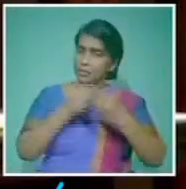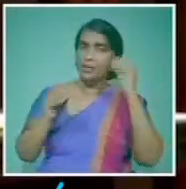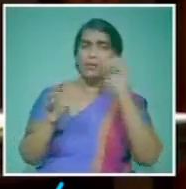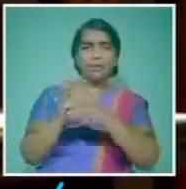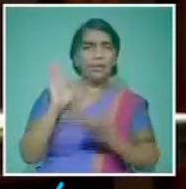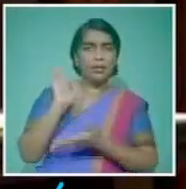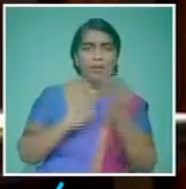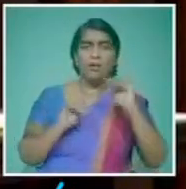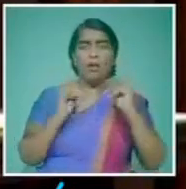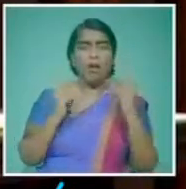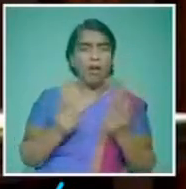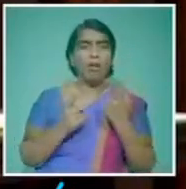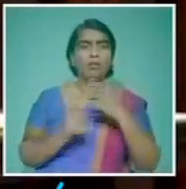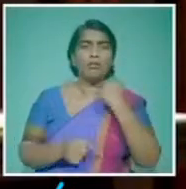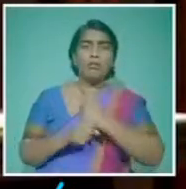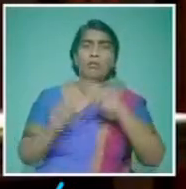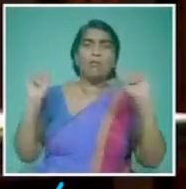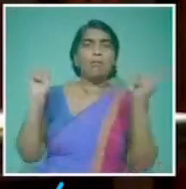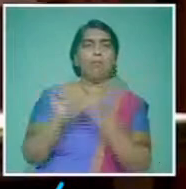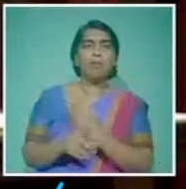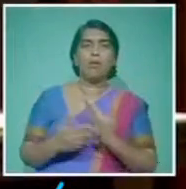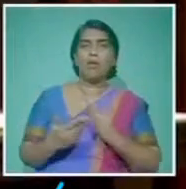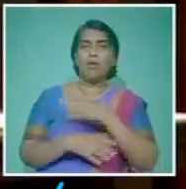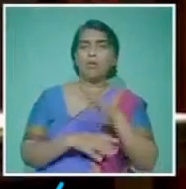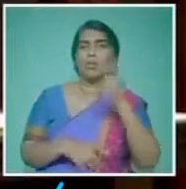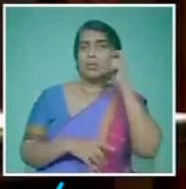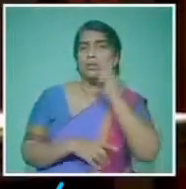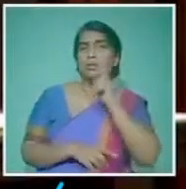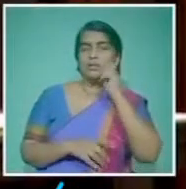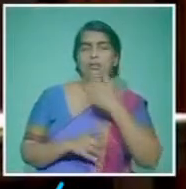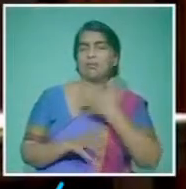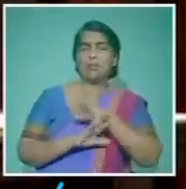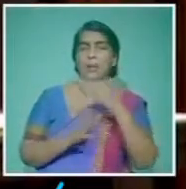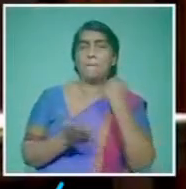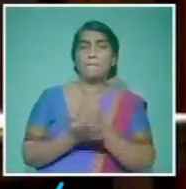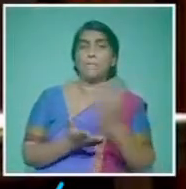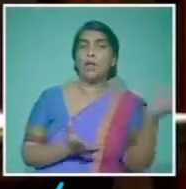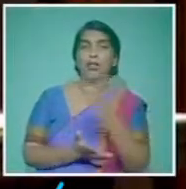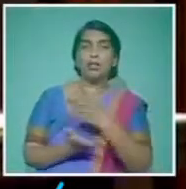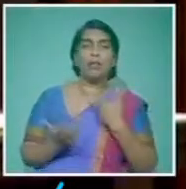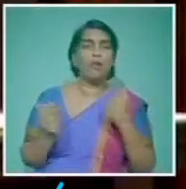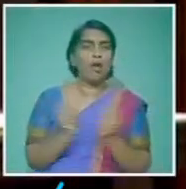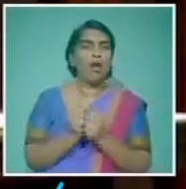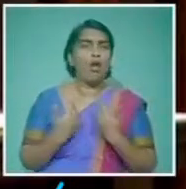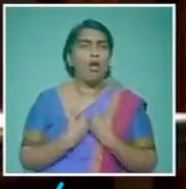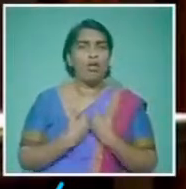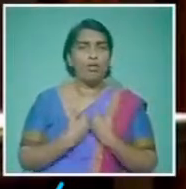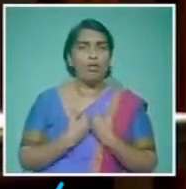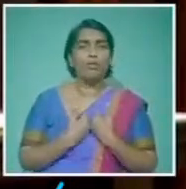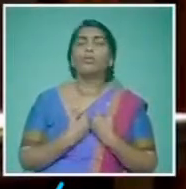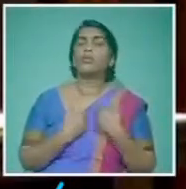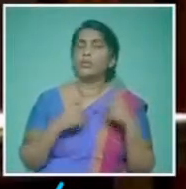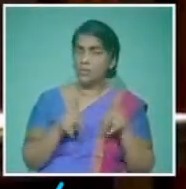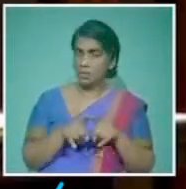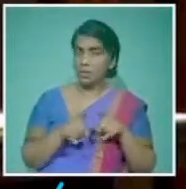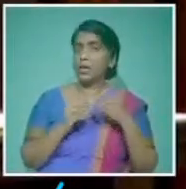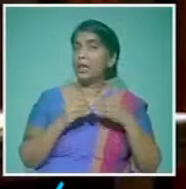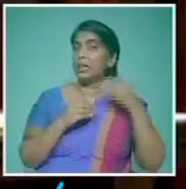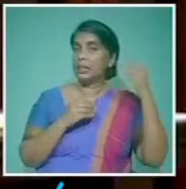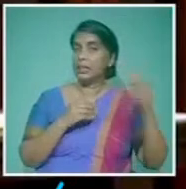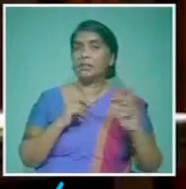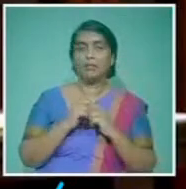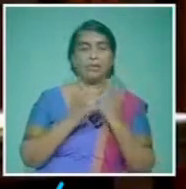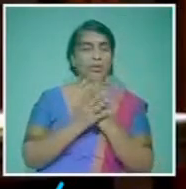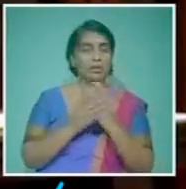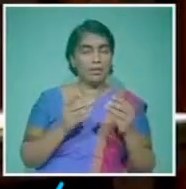යයි හදිස්සියරි මේ ආණ්ඩුව වෙනස් වෙයි අපි ඔක්කොම ත්‍රස්තවාදීන් මේක ඔක්කොම බෑන් කරන්න කියලා කරොත් මොකද ඒ ආයෝජනයට වෙන්නේ ඒක නිසා මේ දීර්ඝ කාලීන විසඳිලා